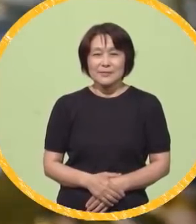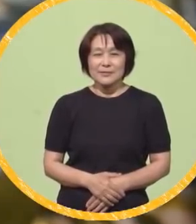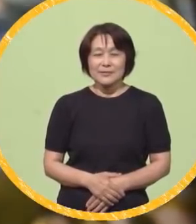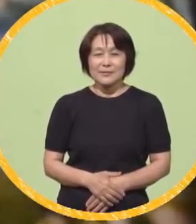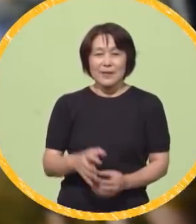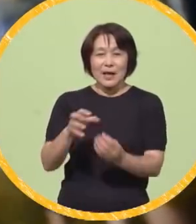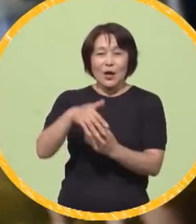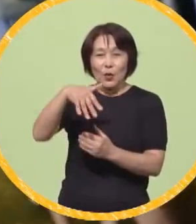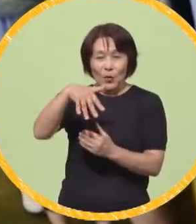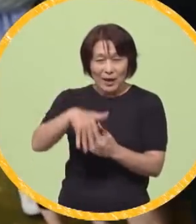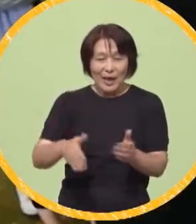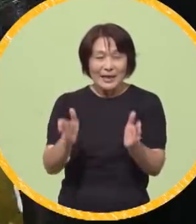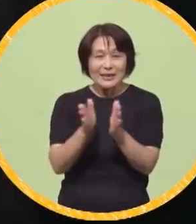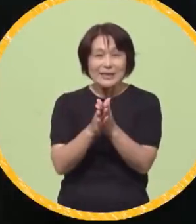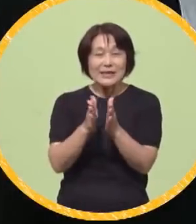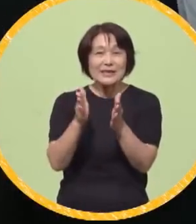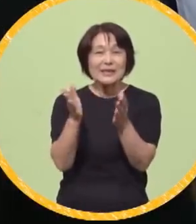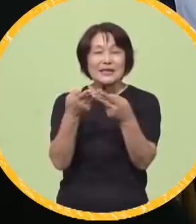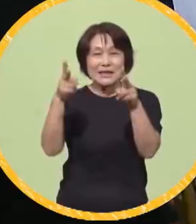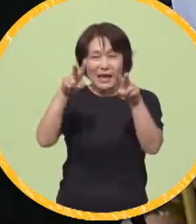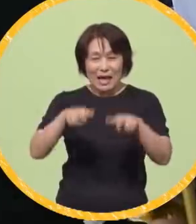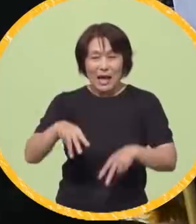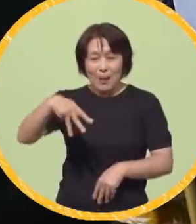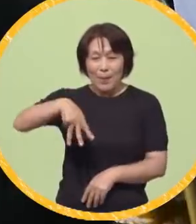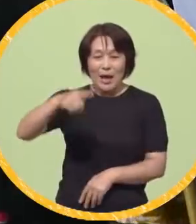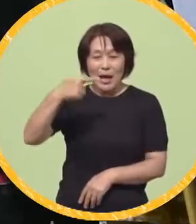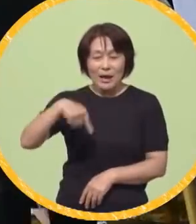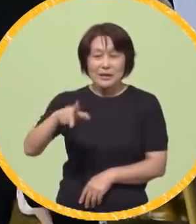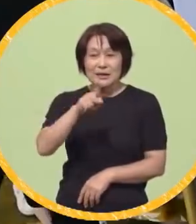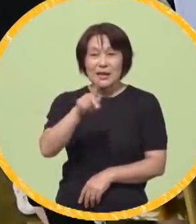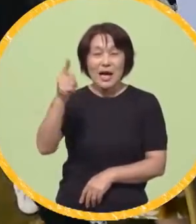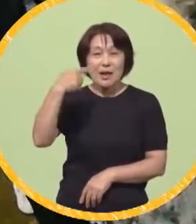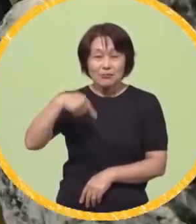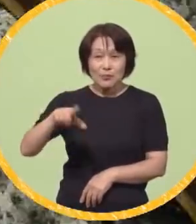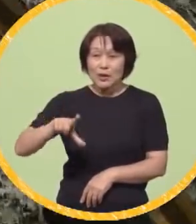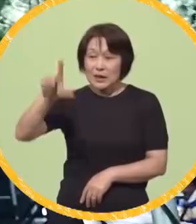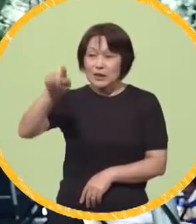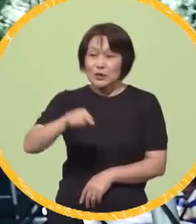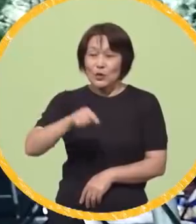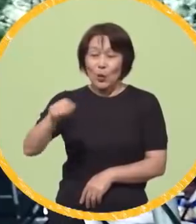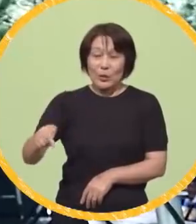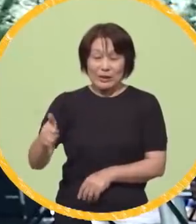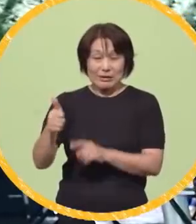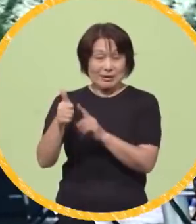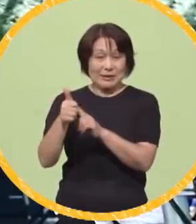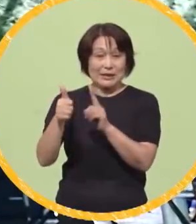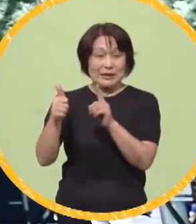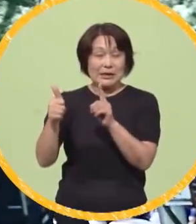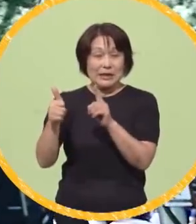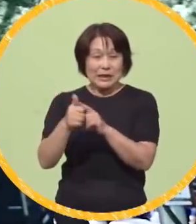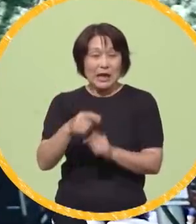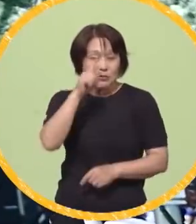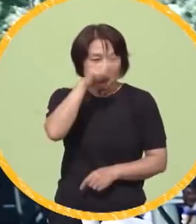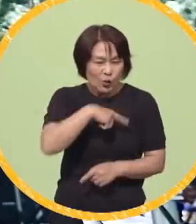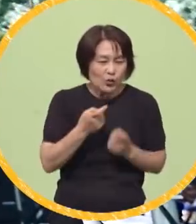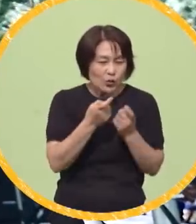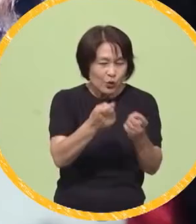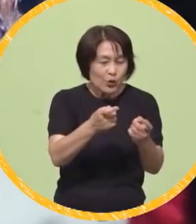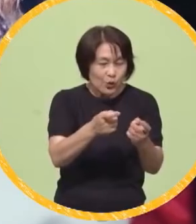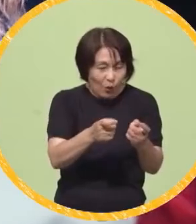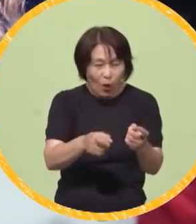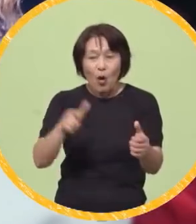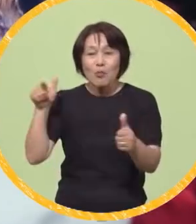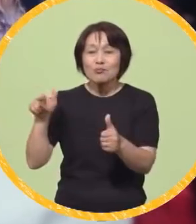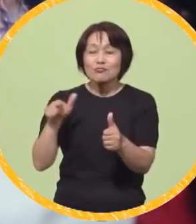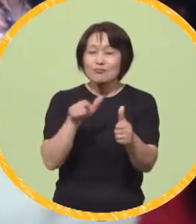箱根神社中興の僧満願上人が、かつて芦ノ湖に住み人々を苦しめていた毒竜を、箱根